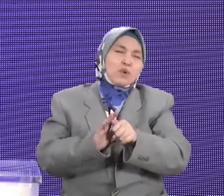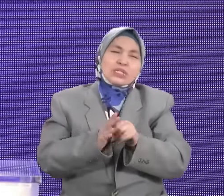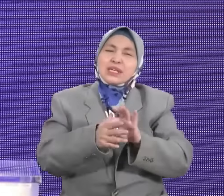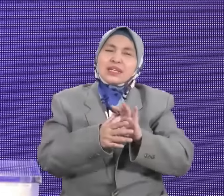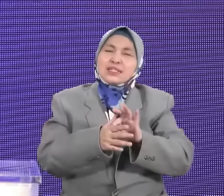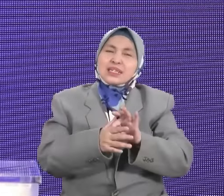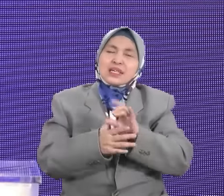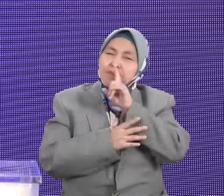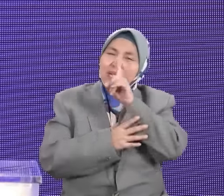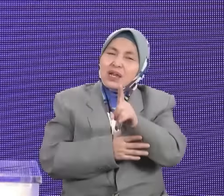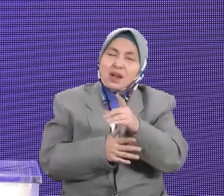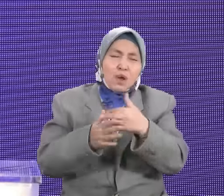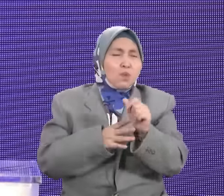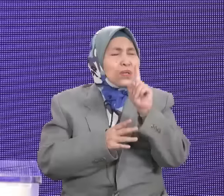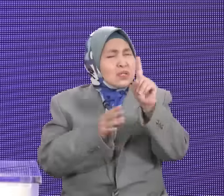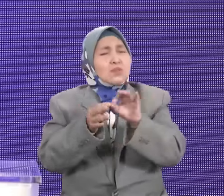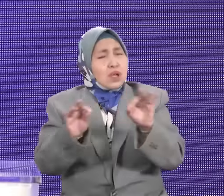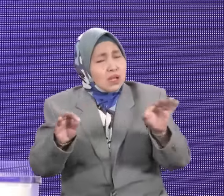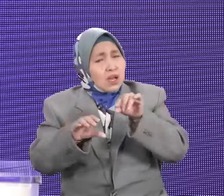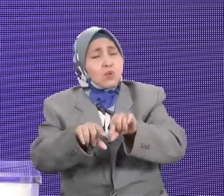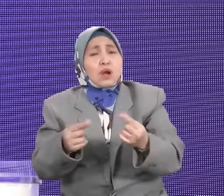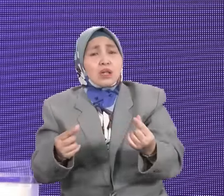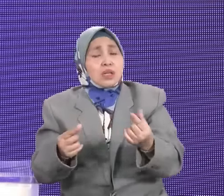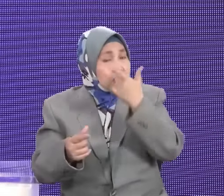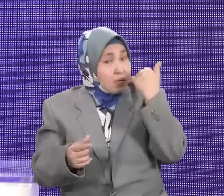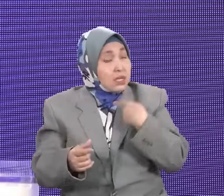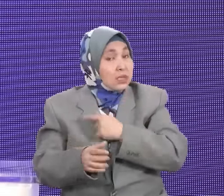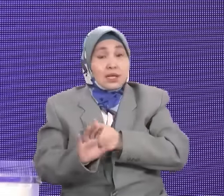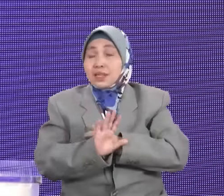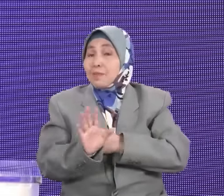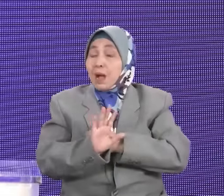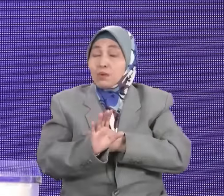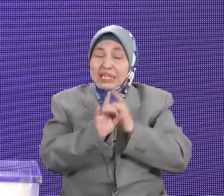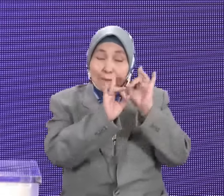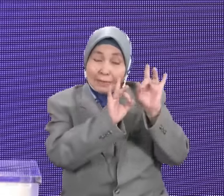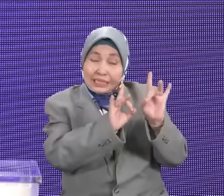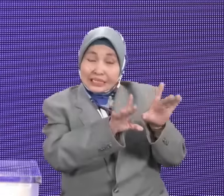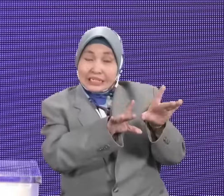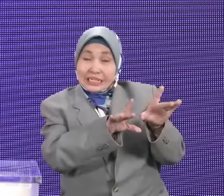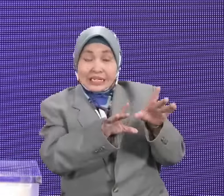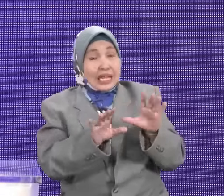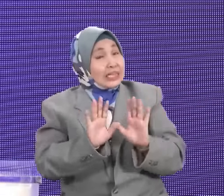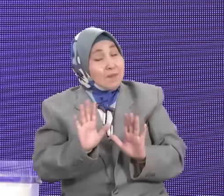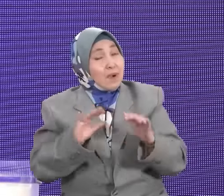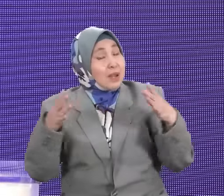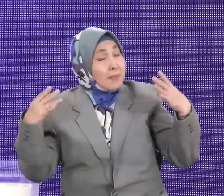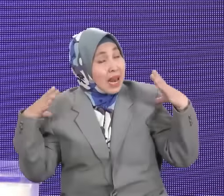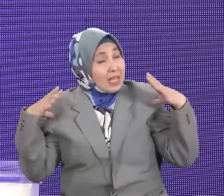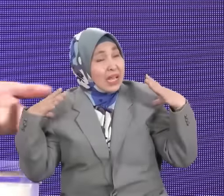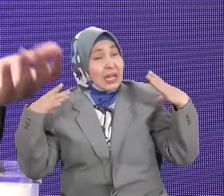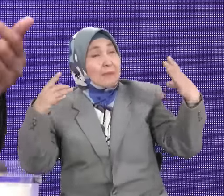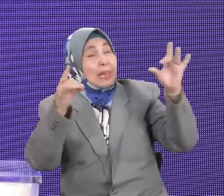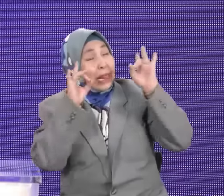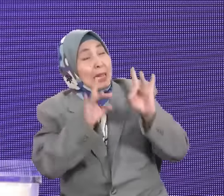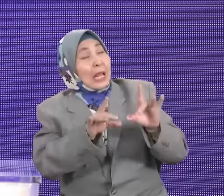kandungan kebenaran walaupun satu ayat di dalam Alquran karena kita tidak mau dilaknat dan tidak mau ada malaikat yang laknat untuk itu